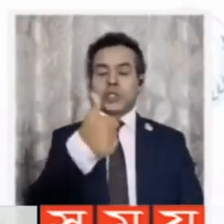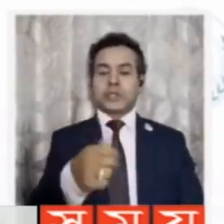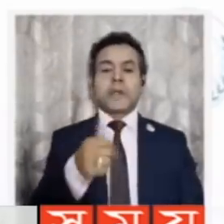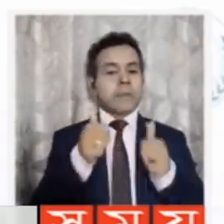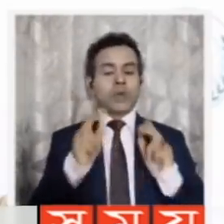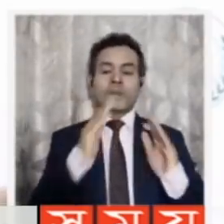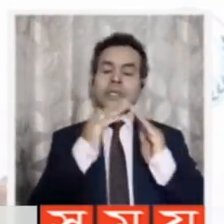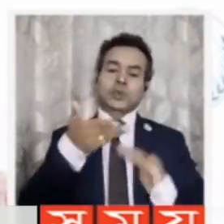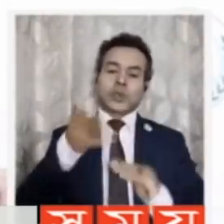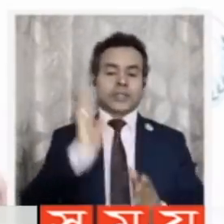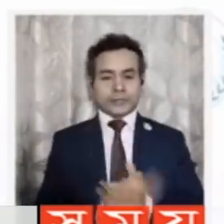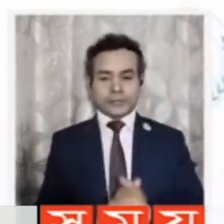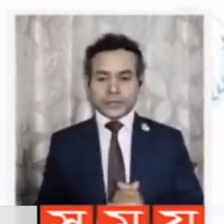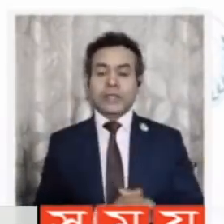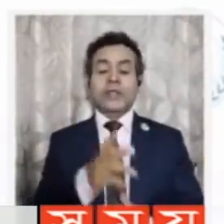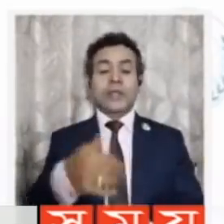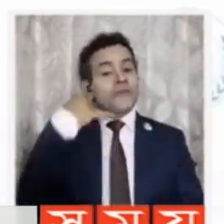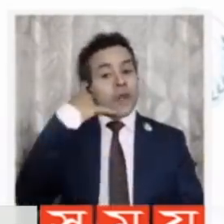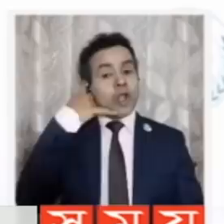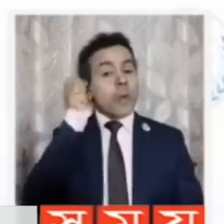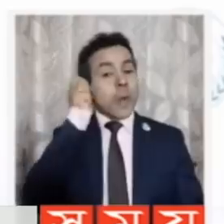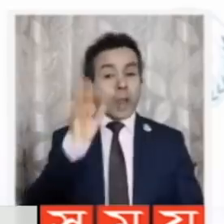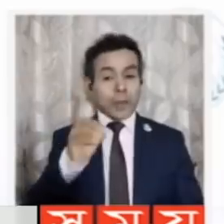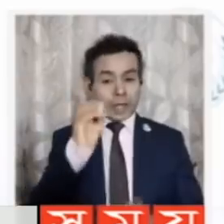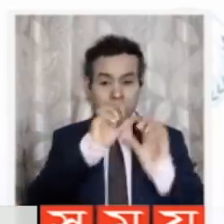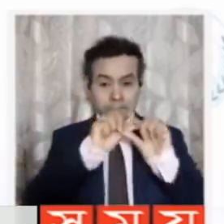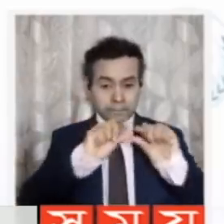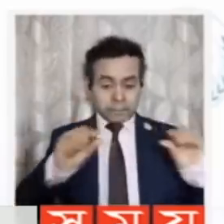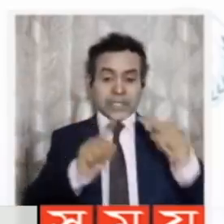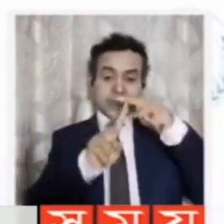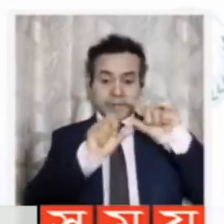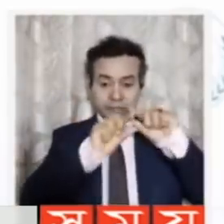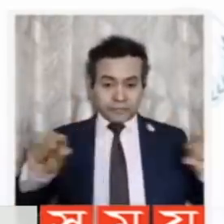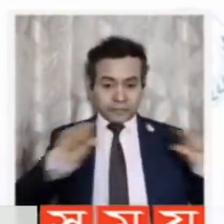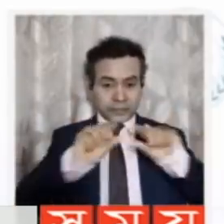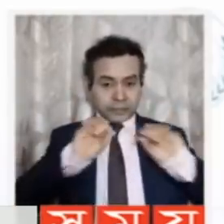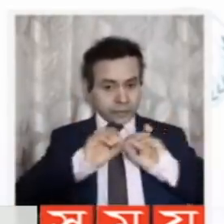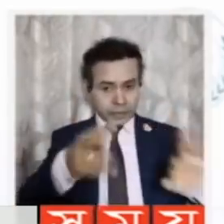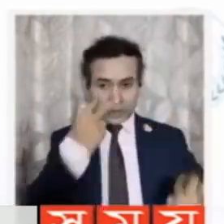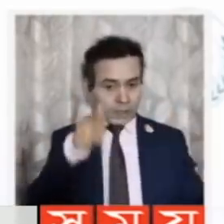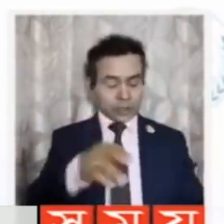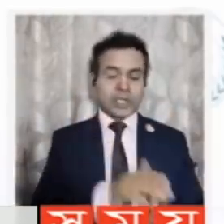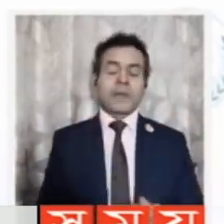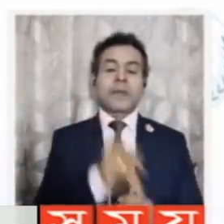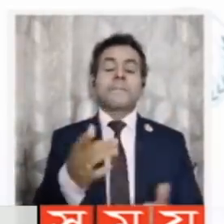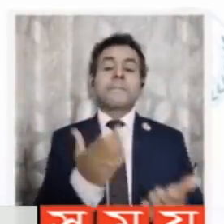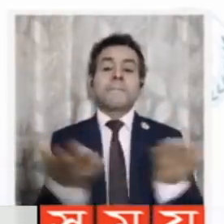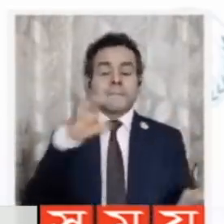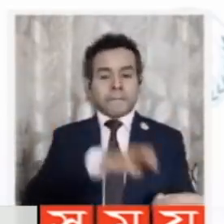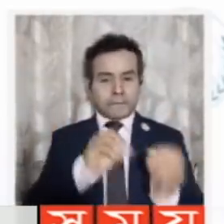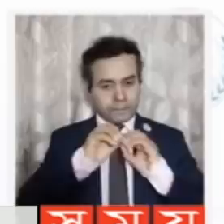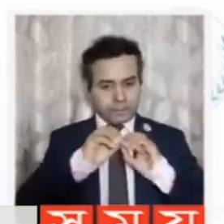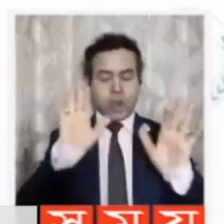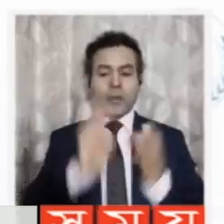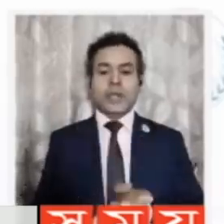আবারও বলছি, আমাদের যে ফোন নাম্বারগুলো আছে এই ফোন নাম্বারগুলো আমরা প্রেস রিলিজেও দিয়ে দিব, এই ফোন নাম্বারগুলি থেকে ফোন করে আপনারা হাসপাতালের